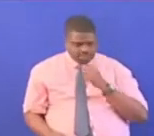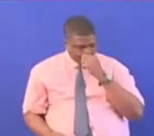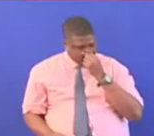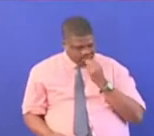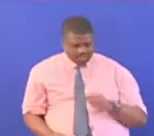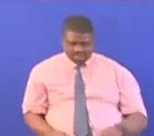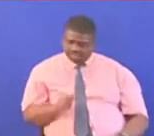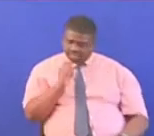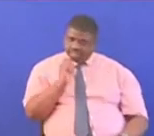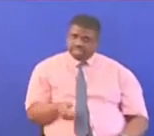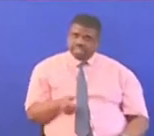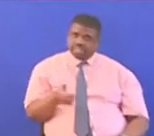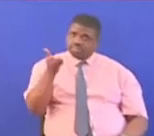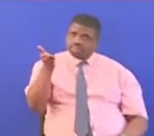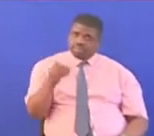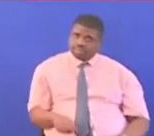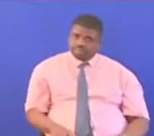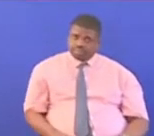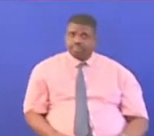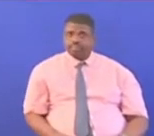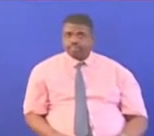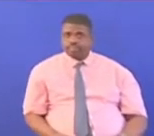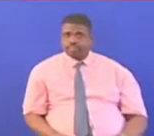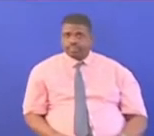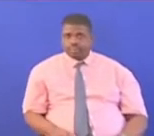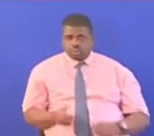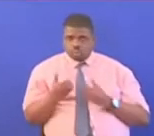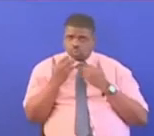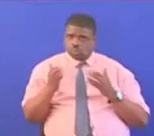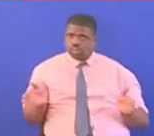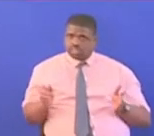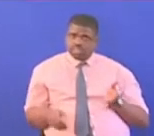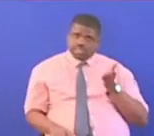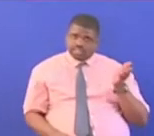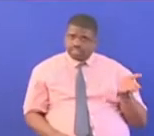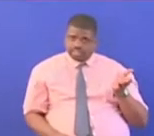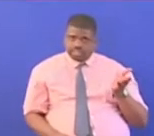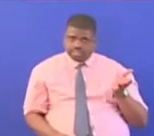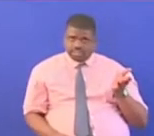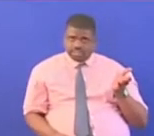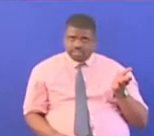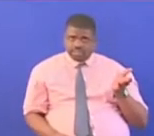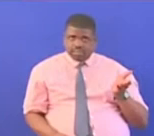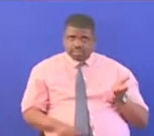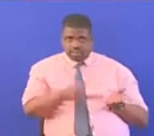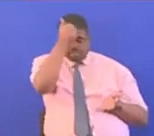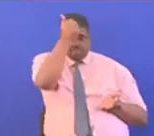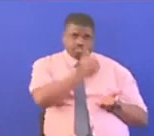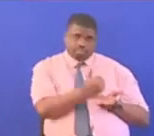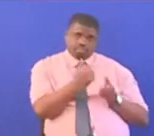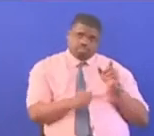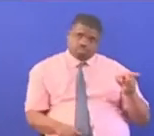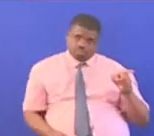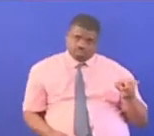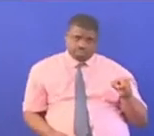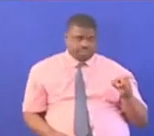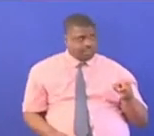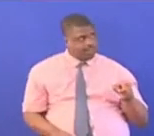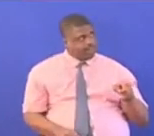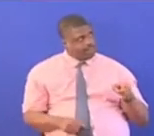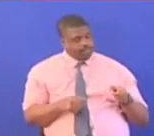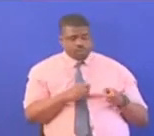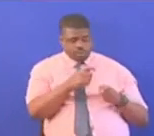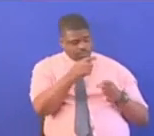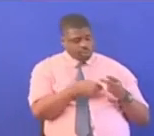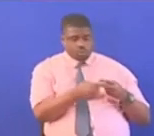Mheshimiwa Spika, ni wazi kwamba maamuzi haya na maazimio yote